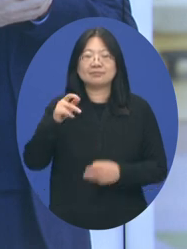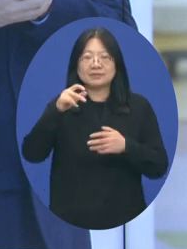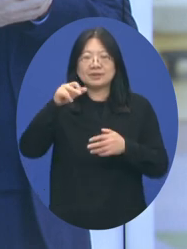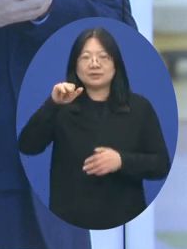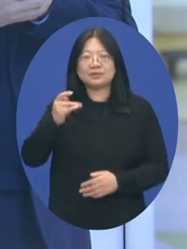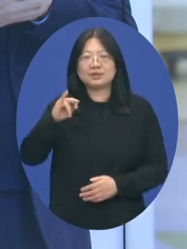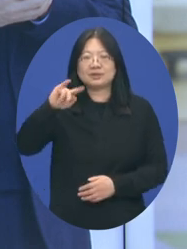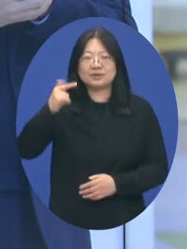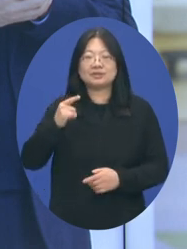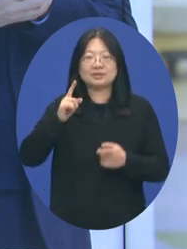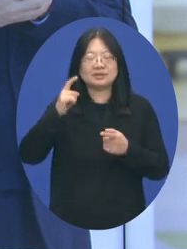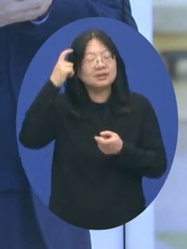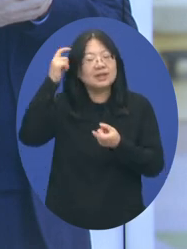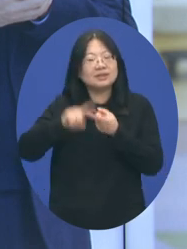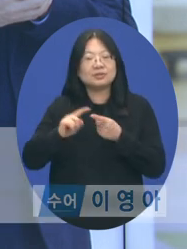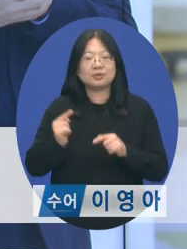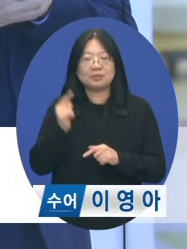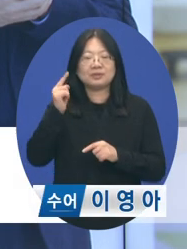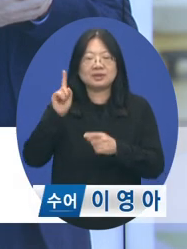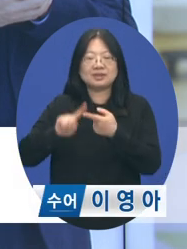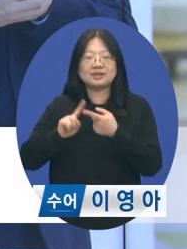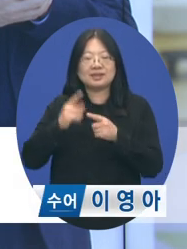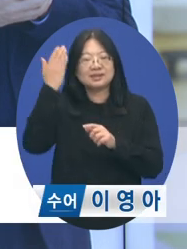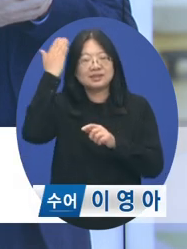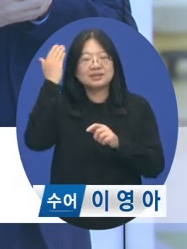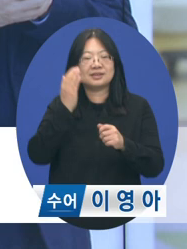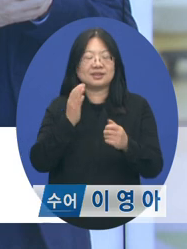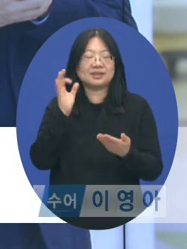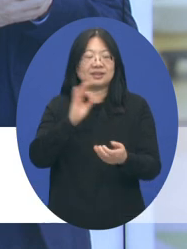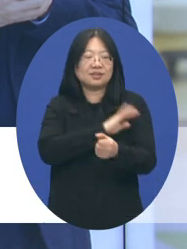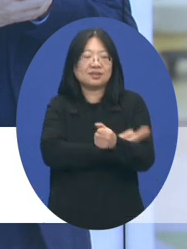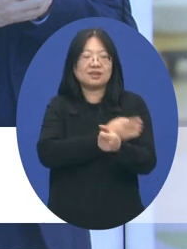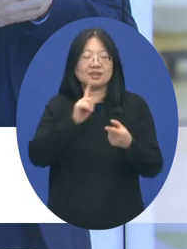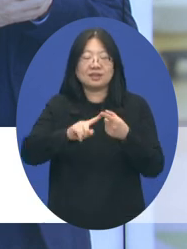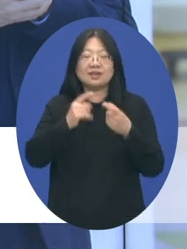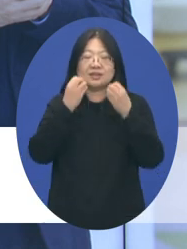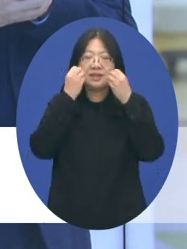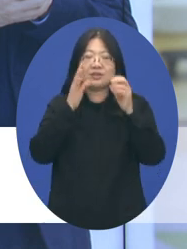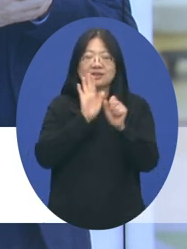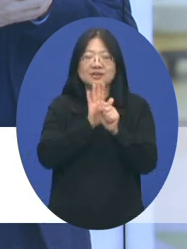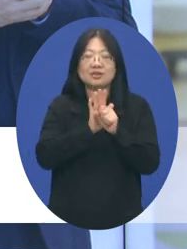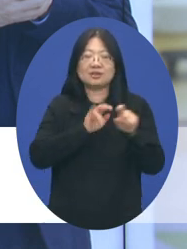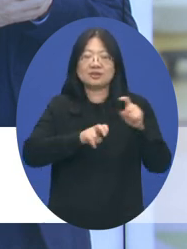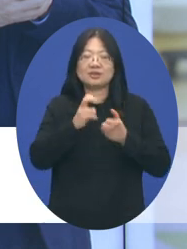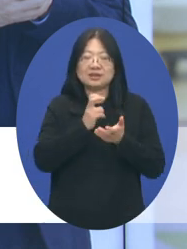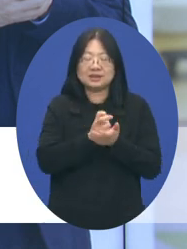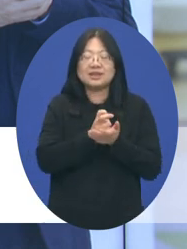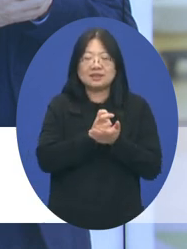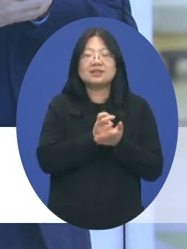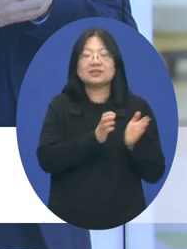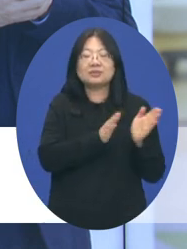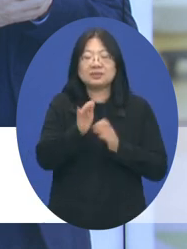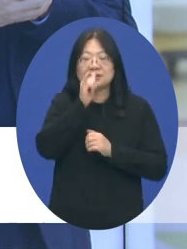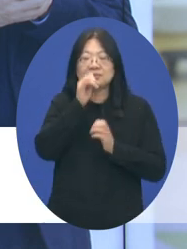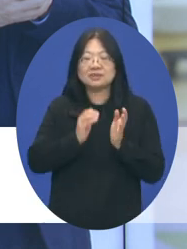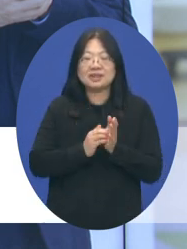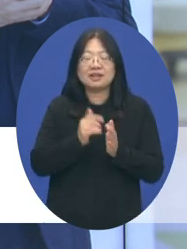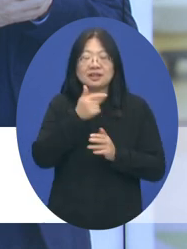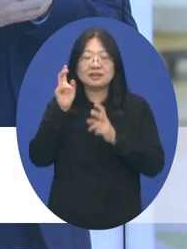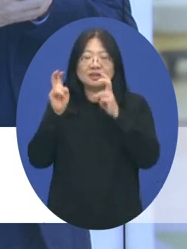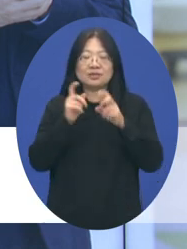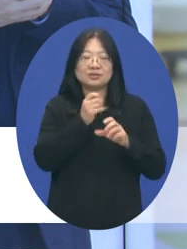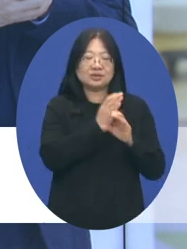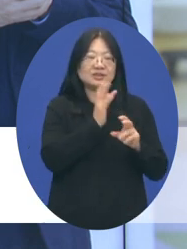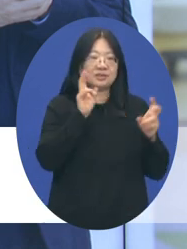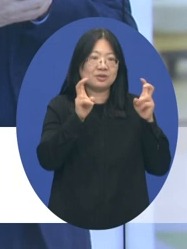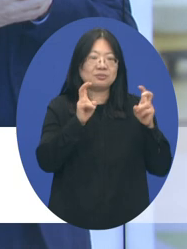K-콘텐츠에 대한 높은 관심 속에 경기도는 지식재산권을 활용한 새로운 지원책을 펼쳤습니다. 대기업과 중소기업이 경쟁만